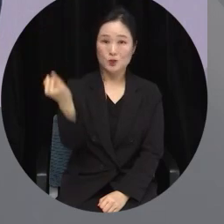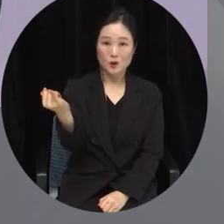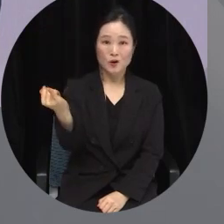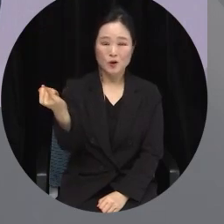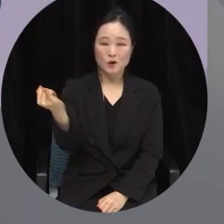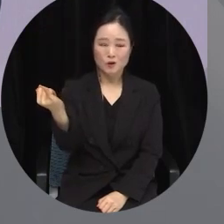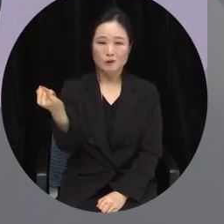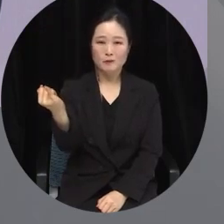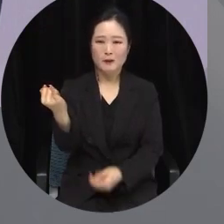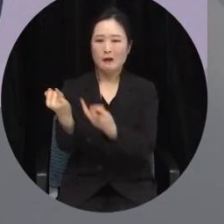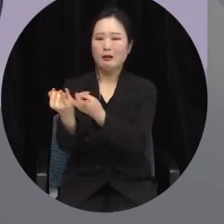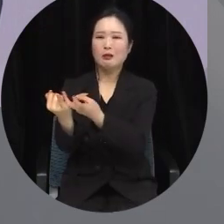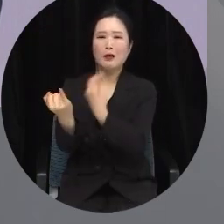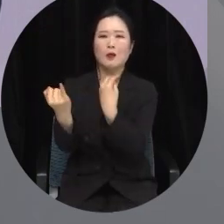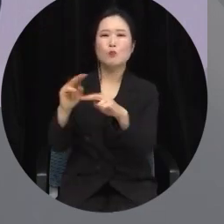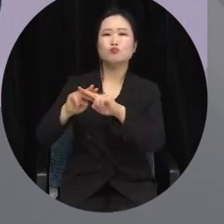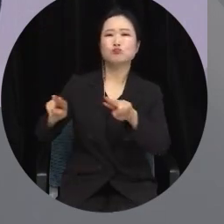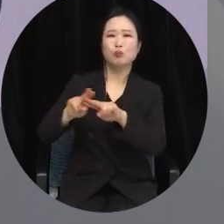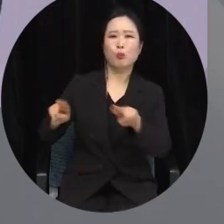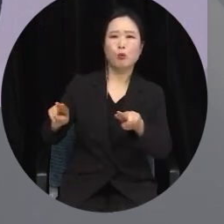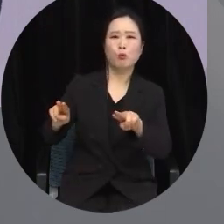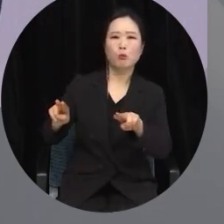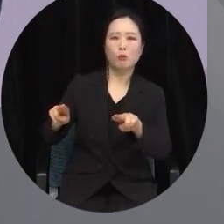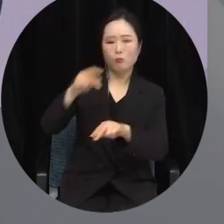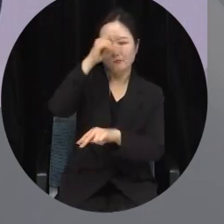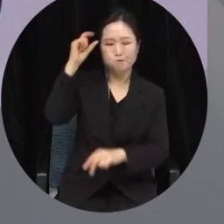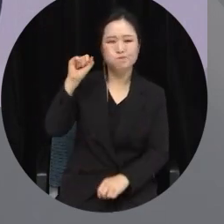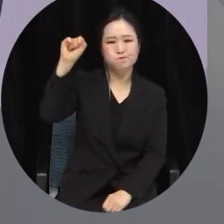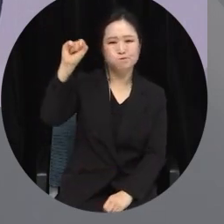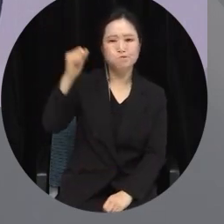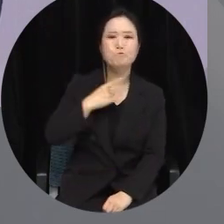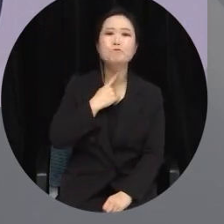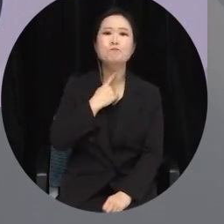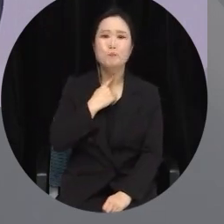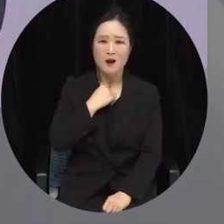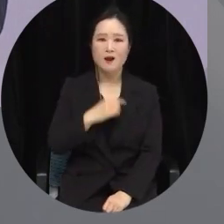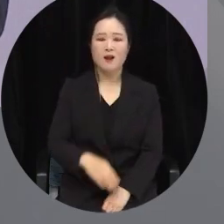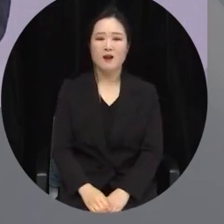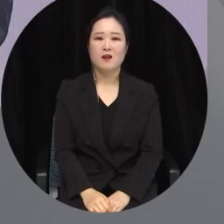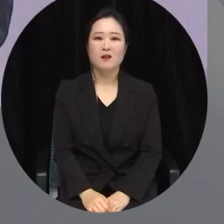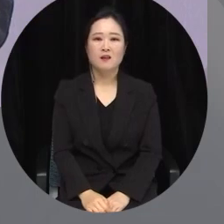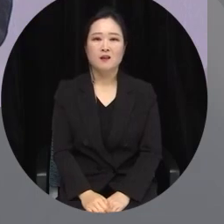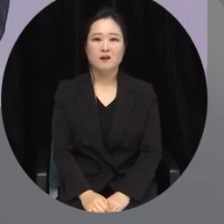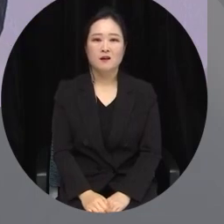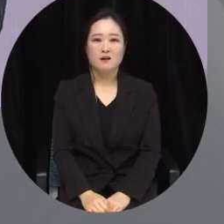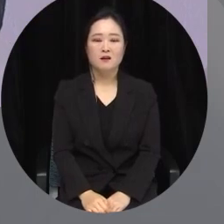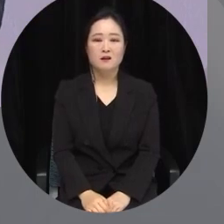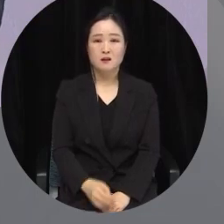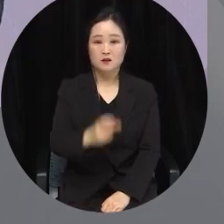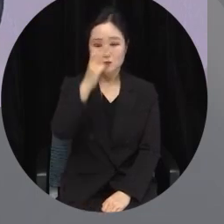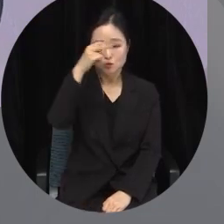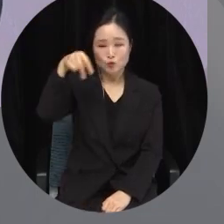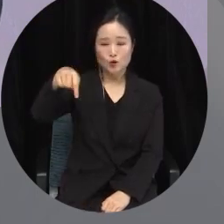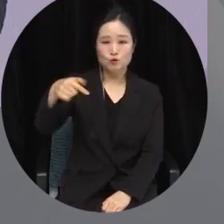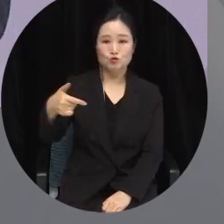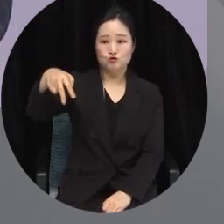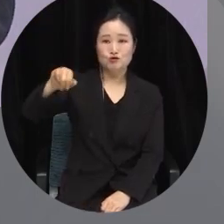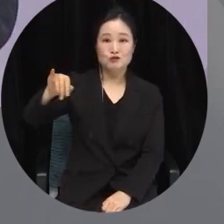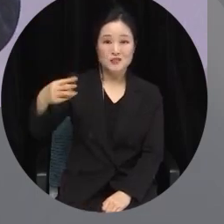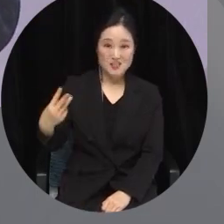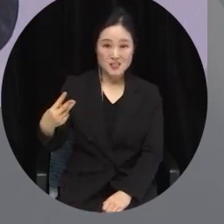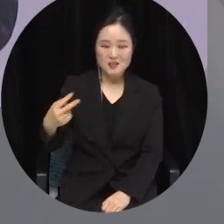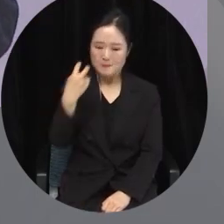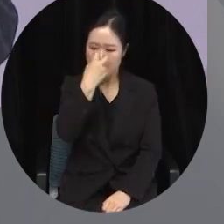바 있는데, 그 당시 윤석열 대통령이 최순실 특검 수사팀장이었지 않습니까? 지금도